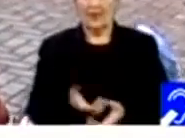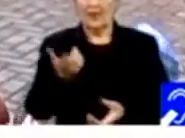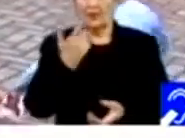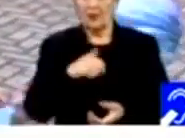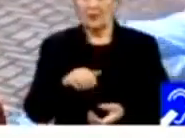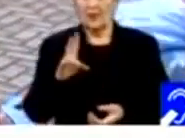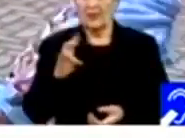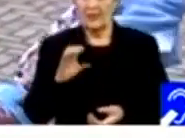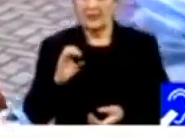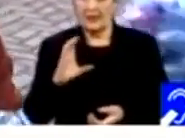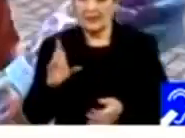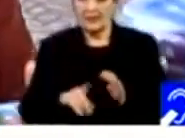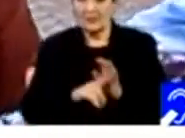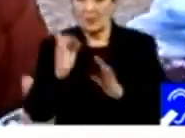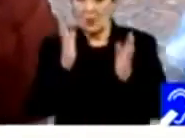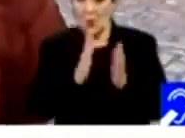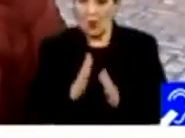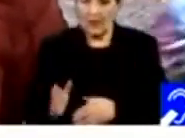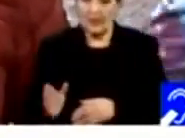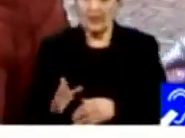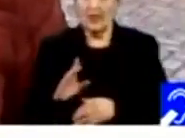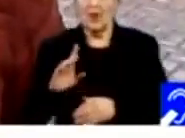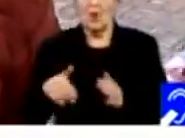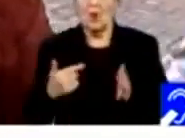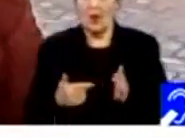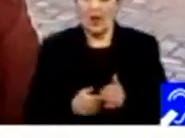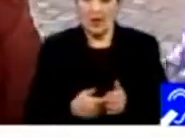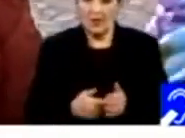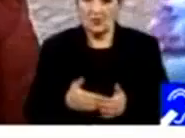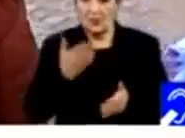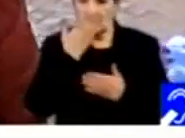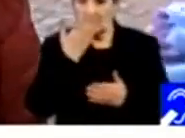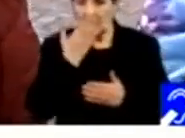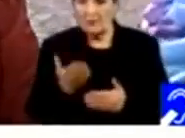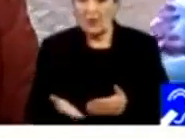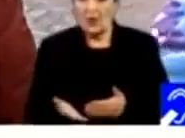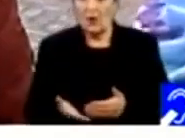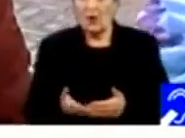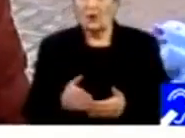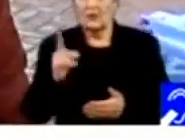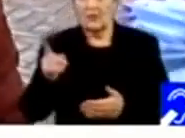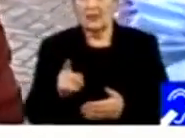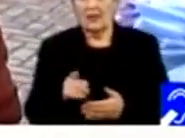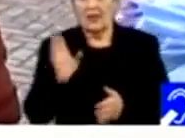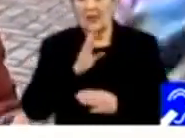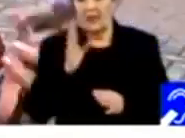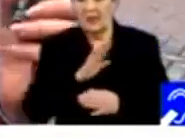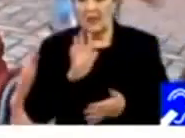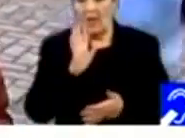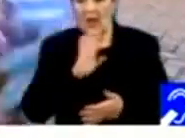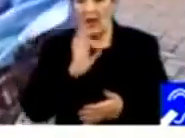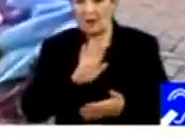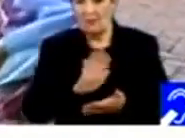Domnul Năstase, am vrut să începeți cu ordine în oraș și cu mirosul neplăcut din oraș, de la stația de epurare.